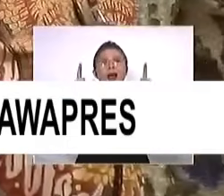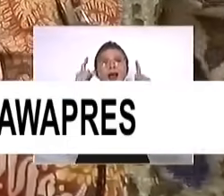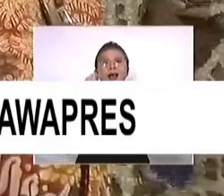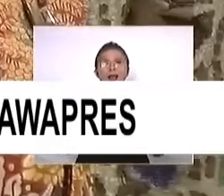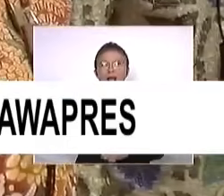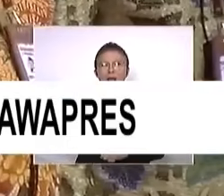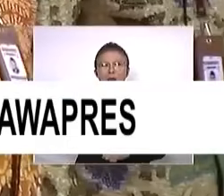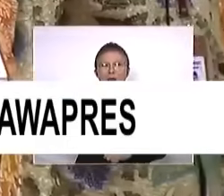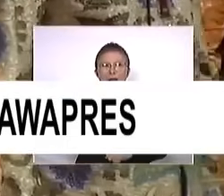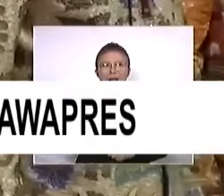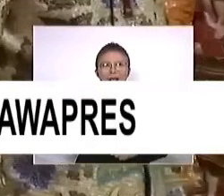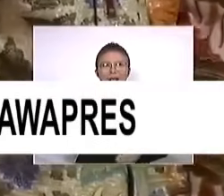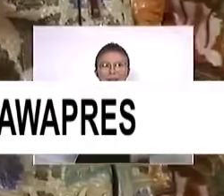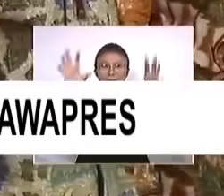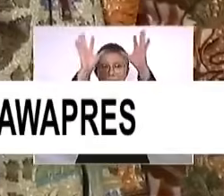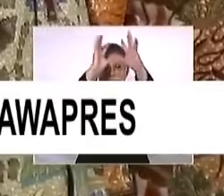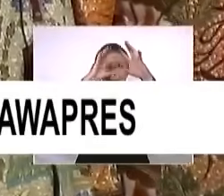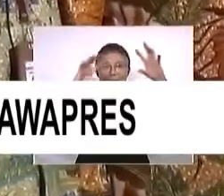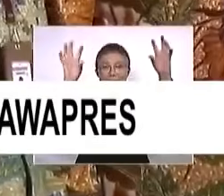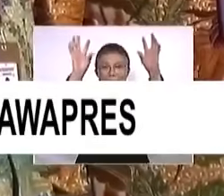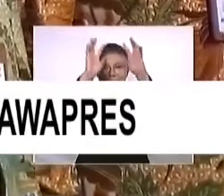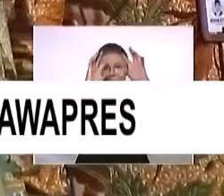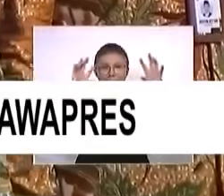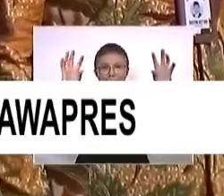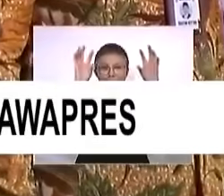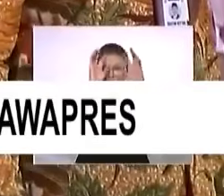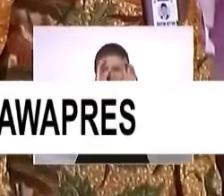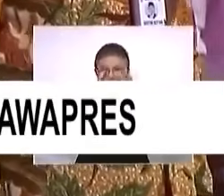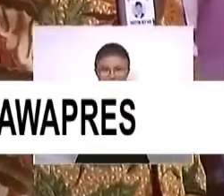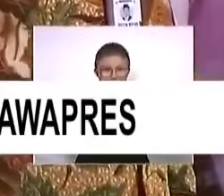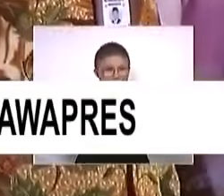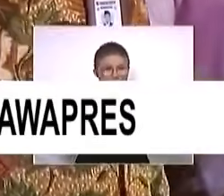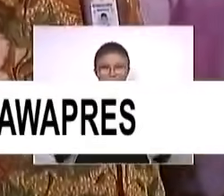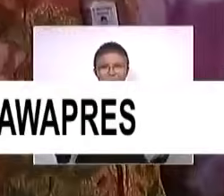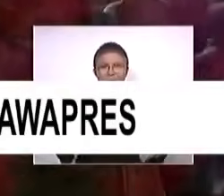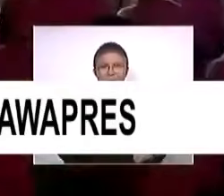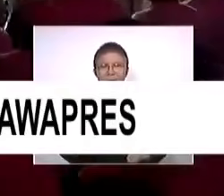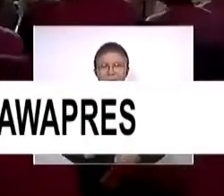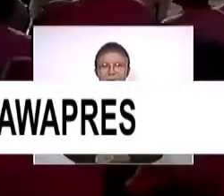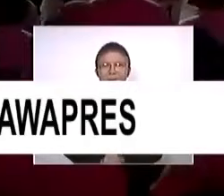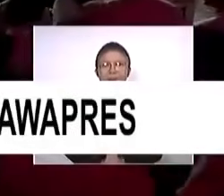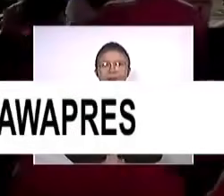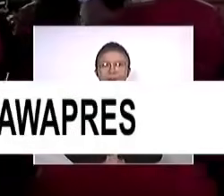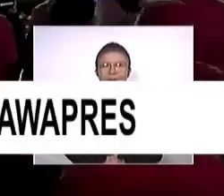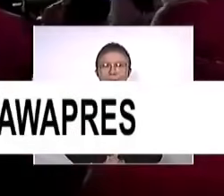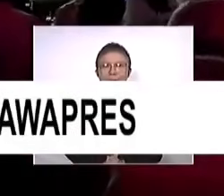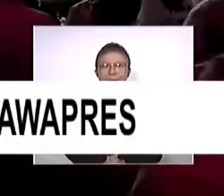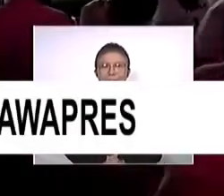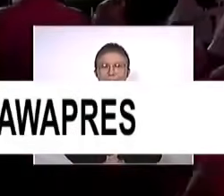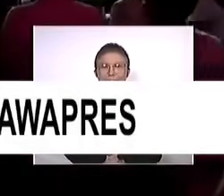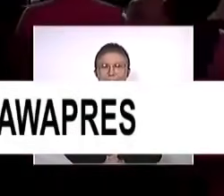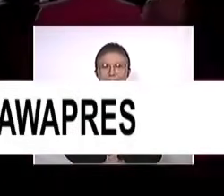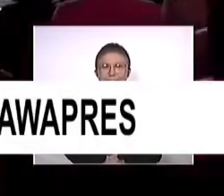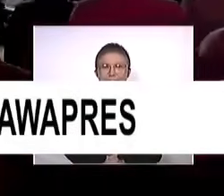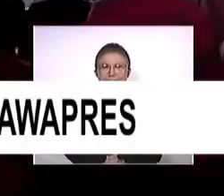jadi keraguan-keraguan publik itu dijawab oleh apa namanya Gibran padahal saya tidak pernah meragukan itu karena saya tahu persis karena mereka